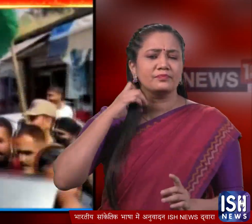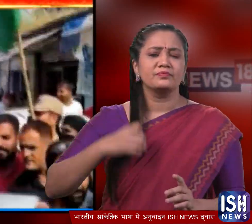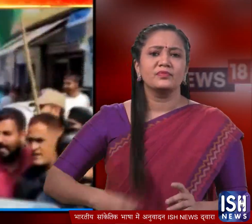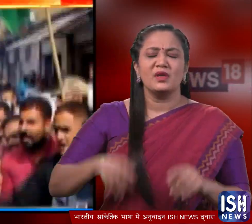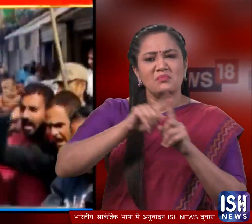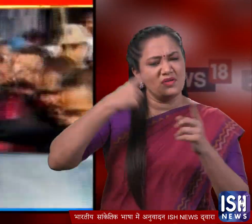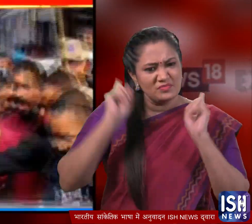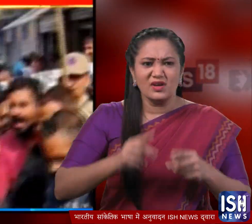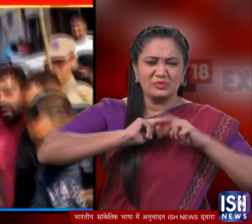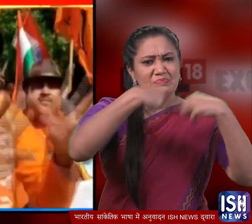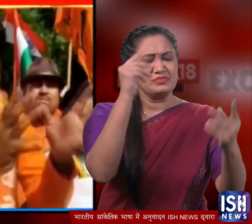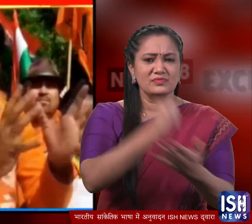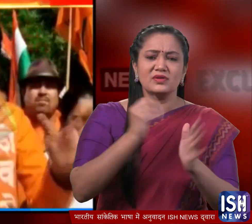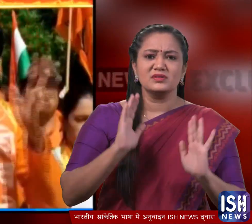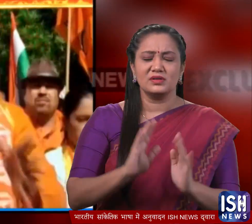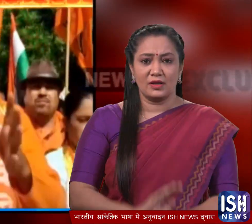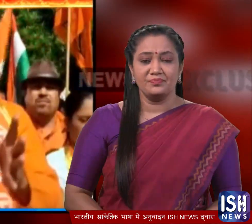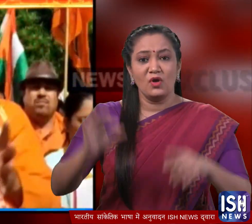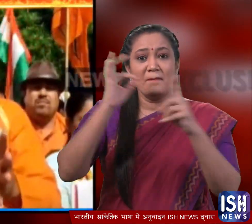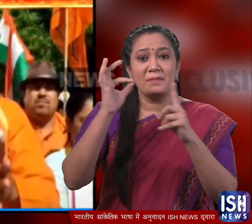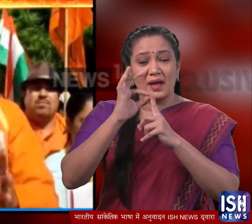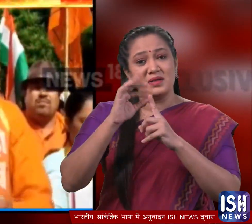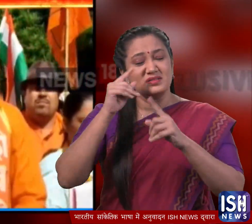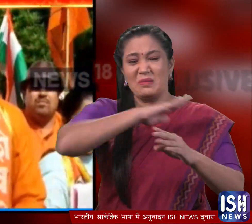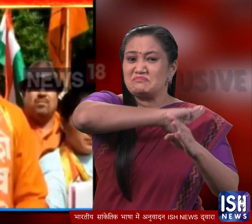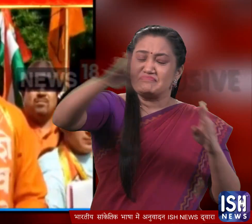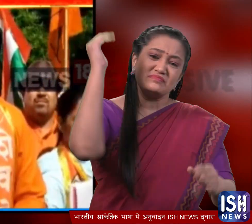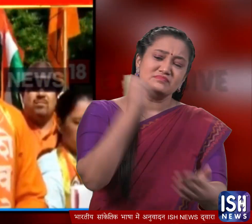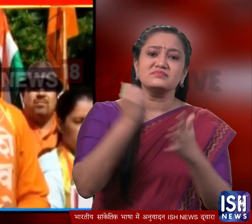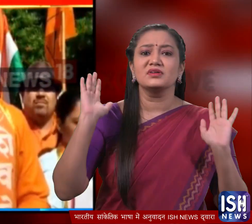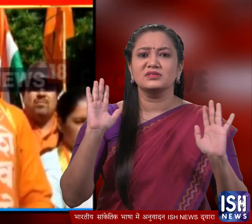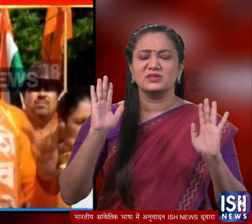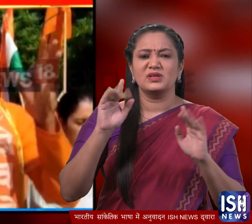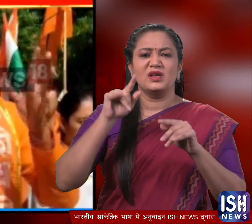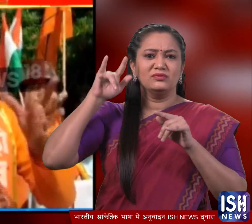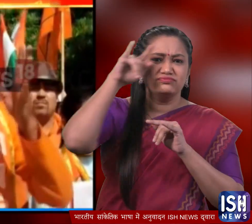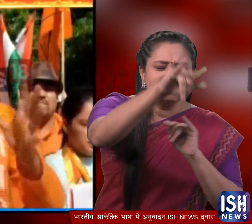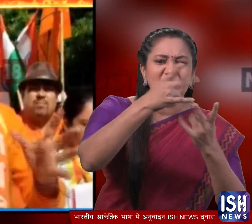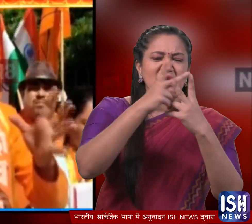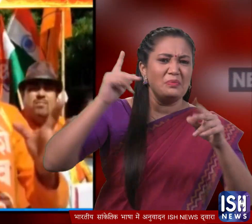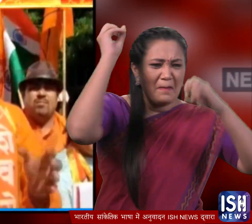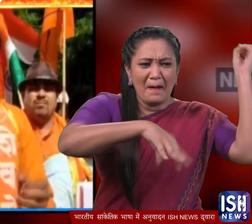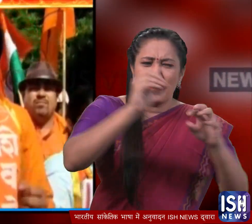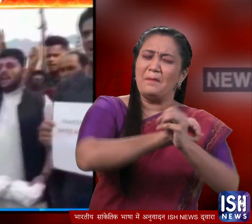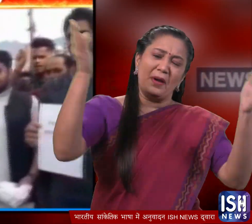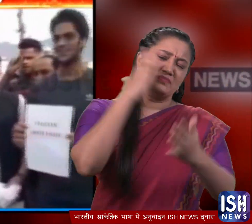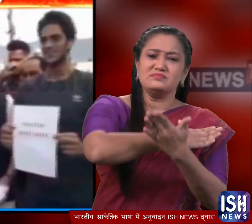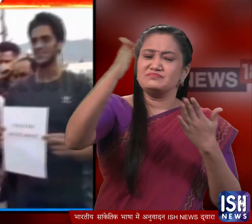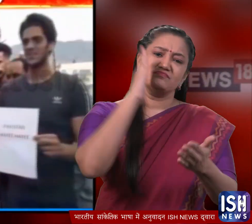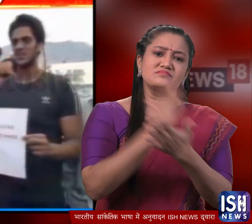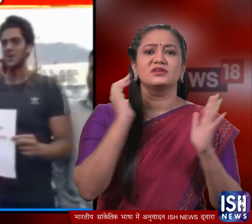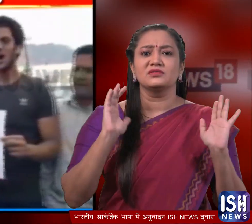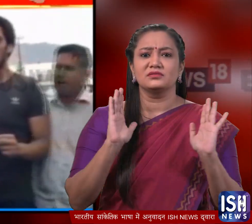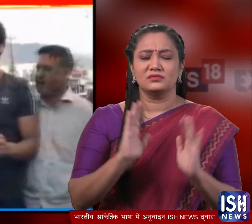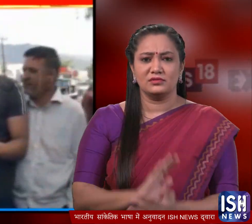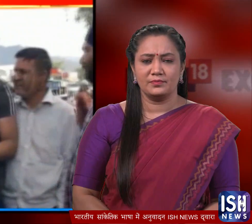और उससे बदला लेने की मांग की। खात्माए पाकिस्तान एक ऑपरेशन चलाया जाए और पाकिस्तान के ऊपर जोरदार एयर स्ट्राइक की जाए। कमोबेश